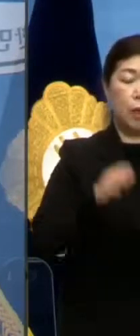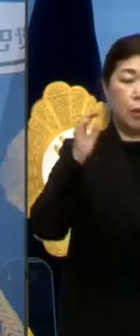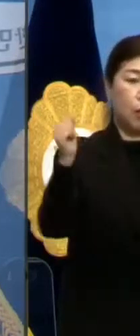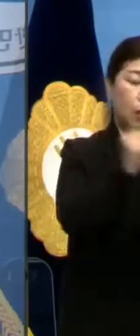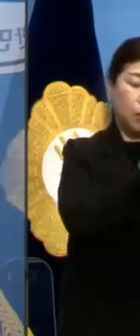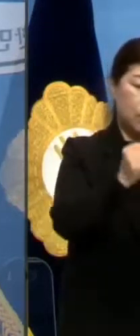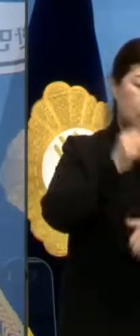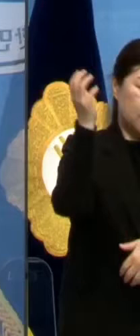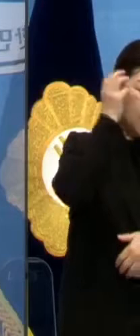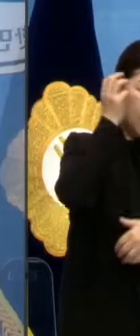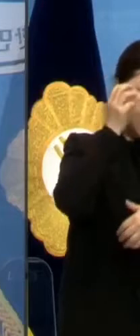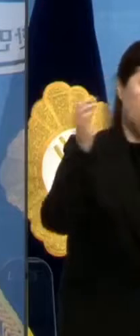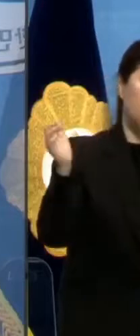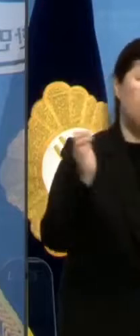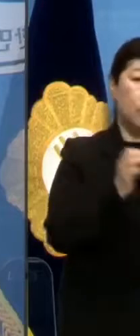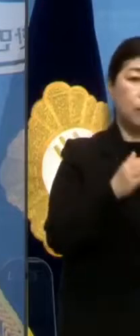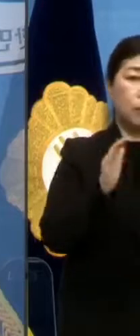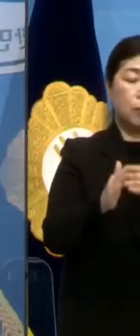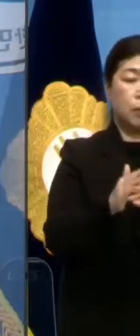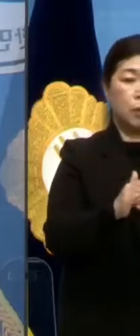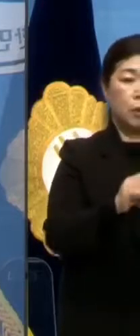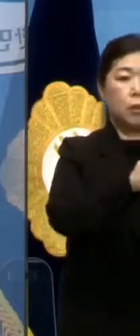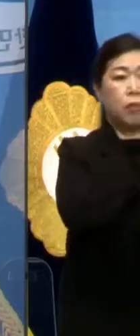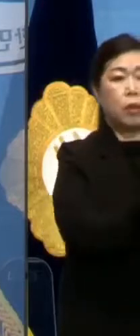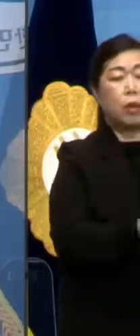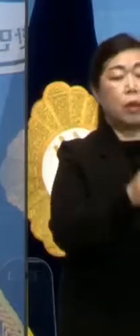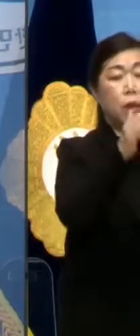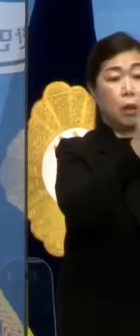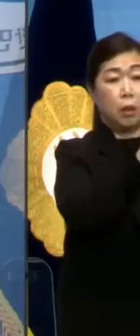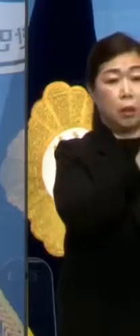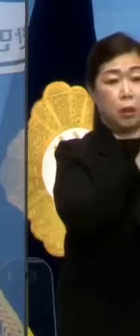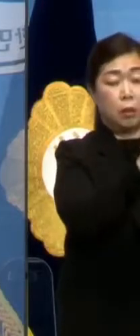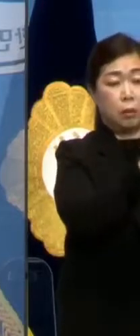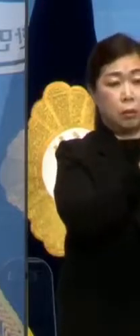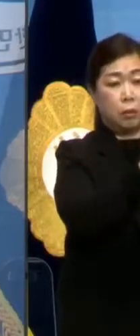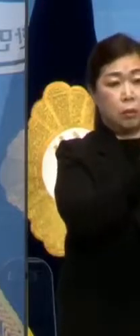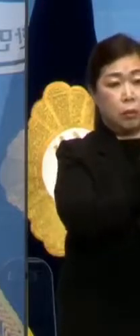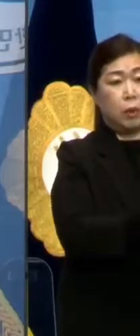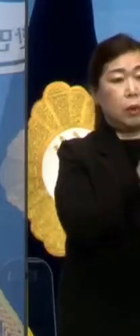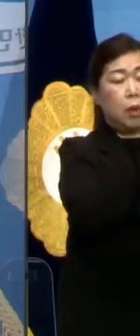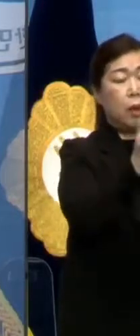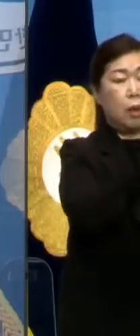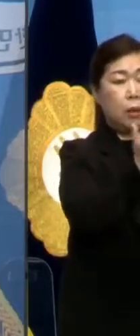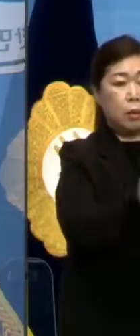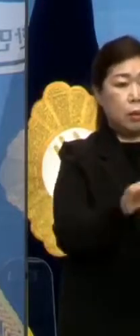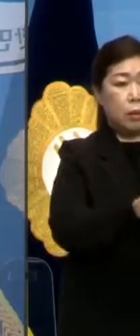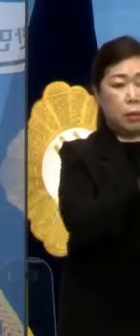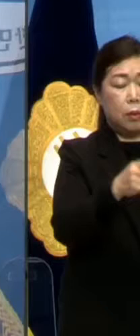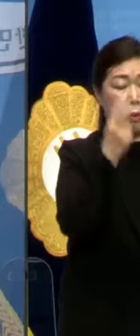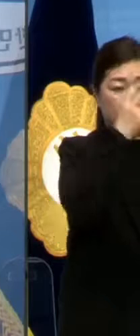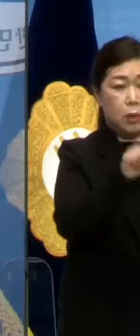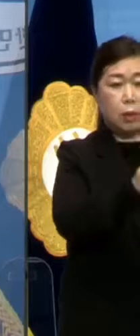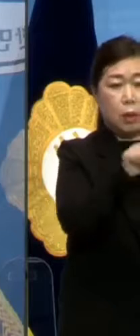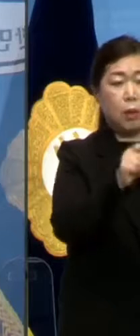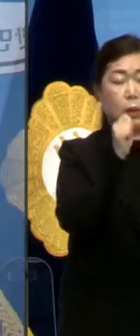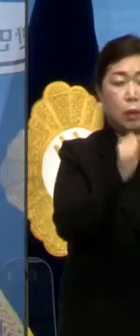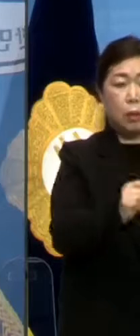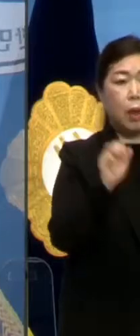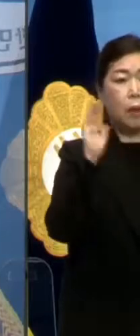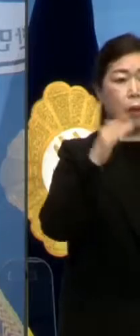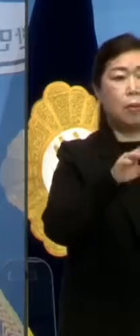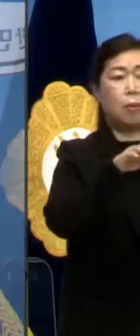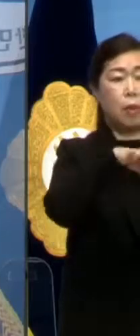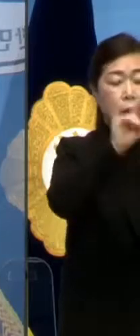아동학대를 당한 후 위탁가정에서 지내는 아이들, 이 아이들에게 따뜻한 시선과 손을